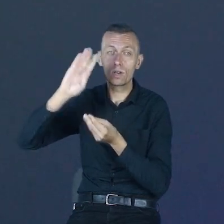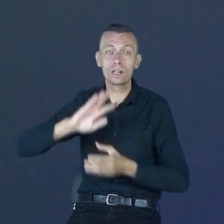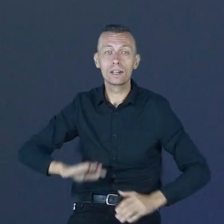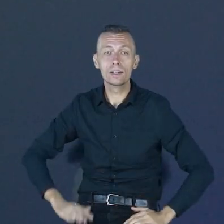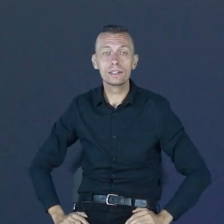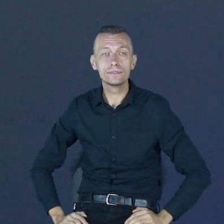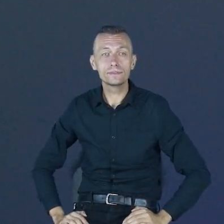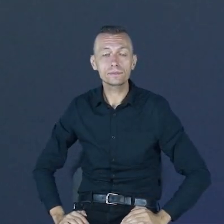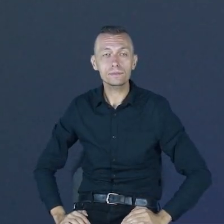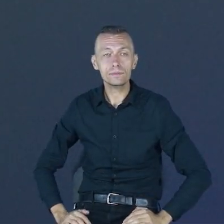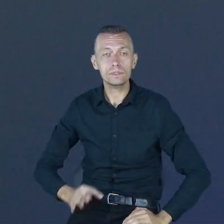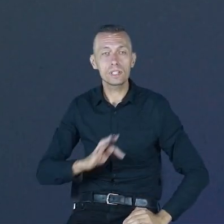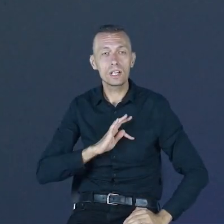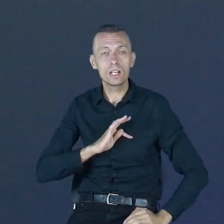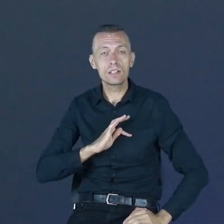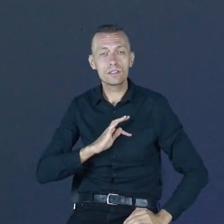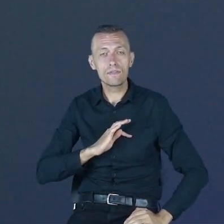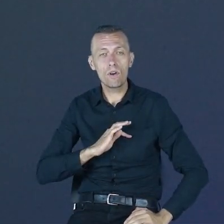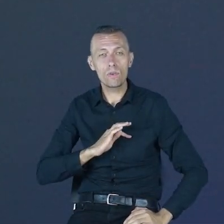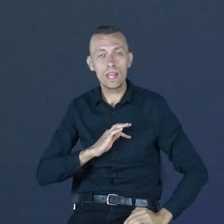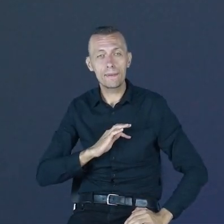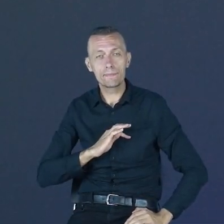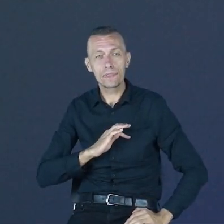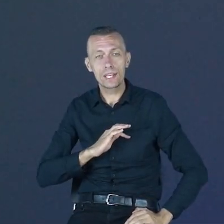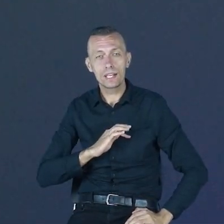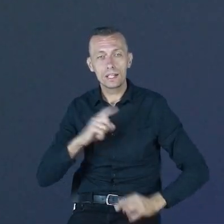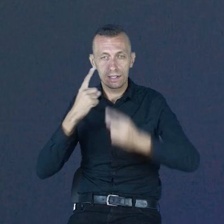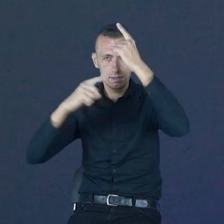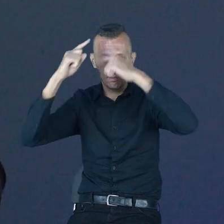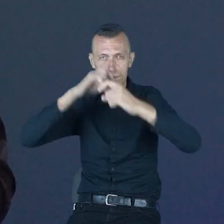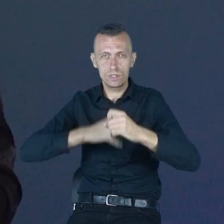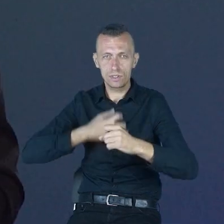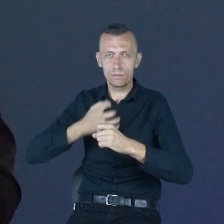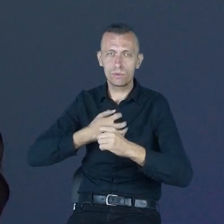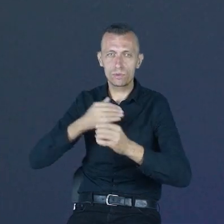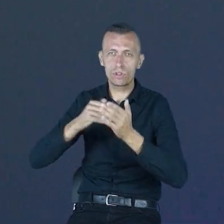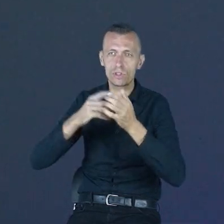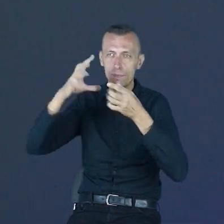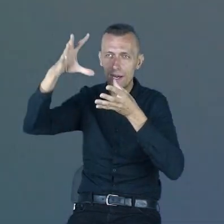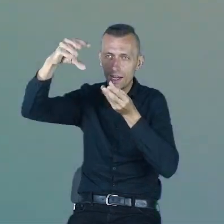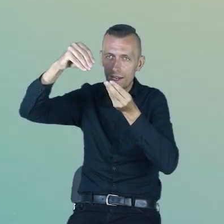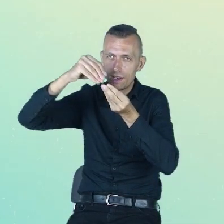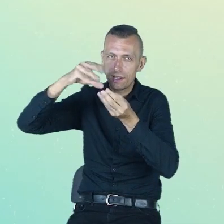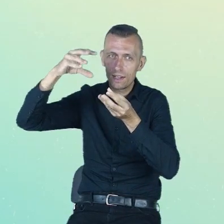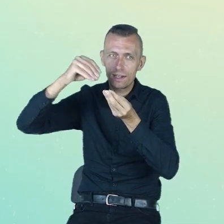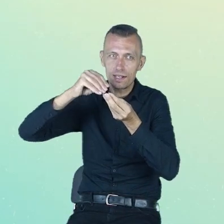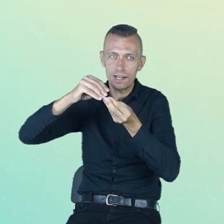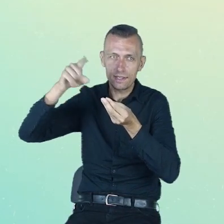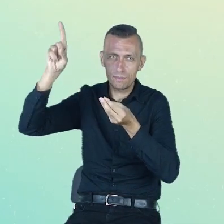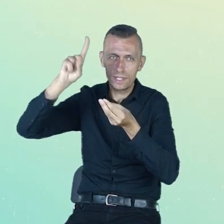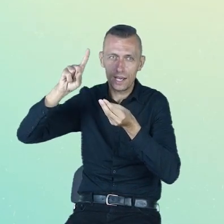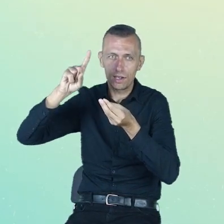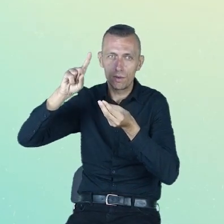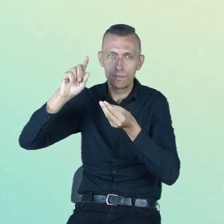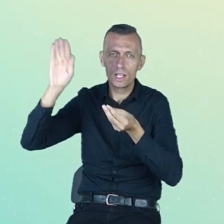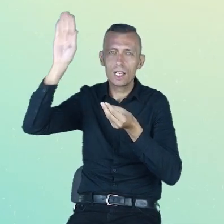swoje pragnienia z Jego pragnieniami. W liście do Filipian, w 2 rozdziale, w wierszu 13 czytamy, gdyż to Bóg jest tym, który sprawia w nas